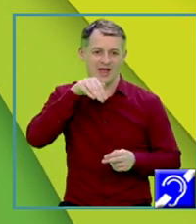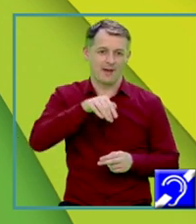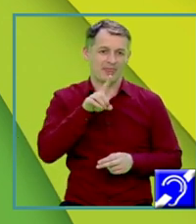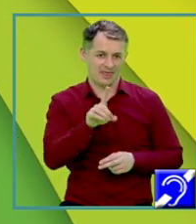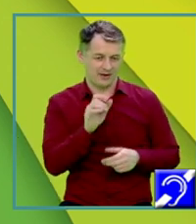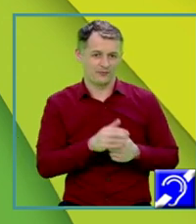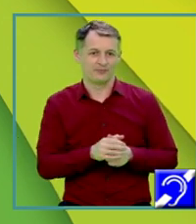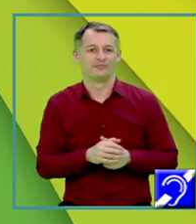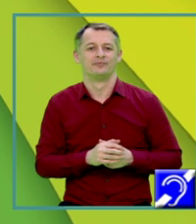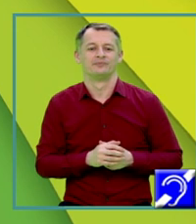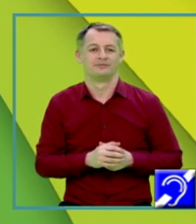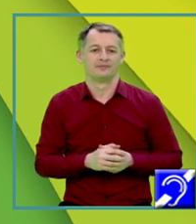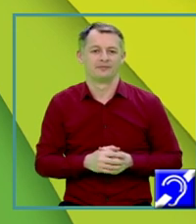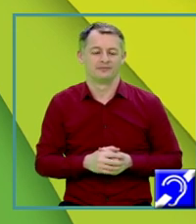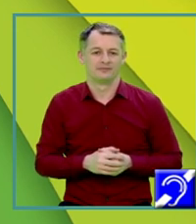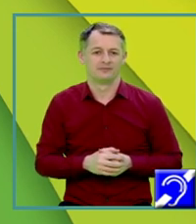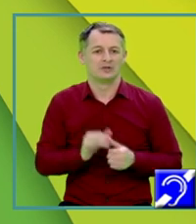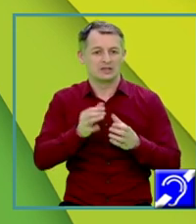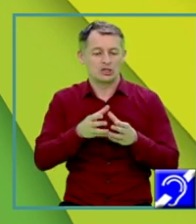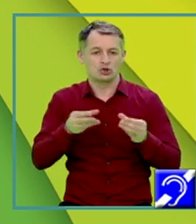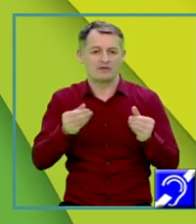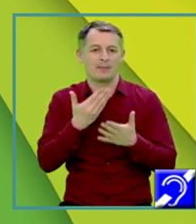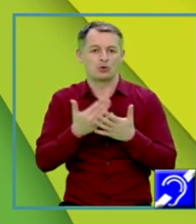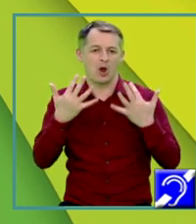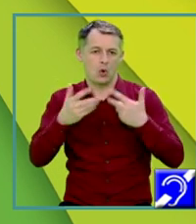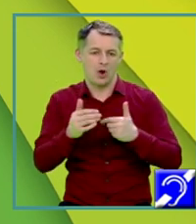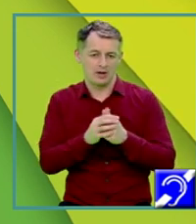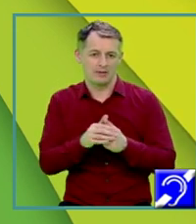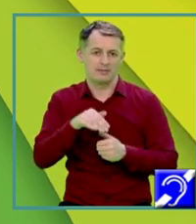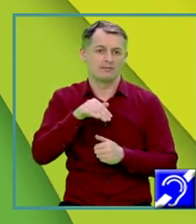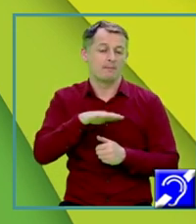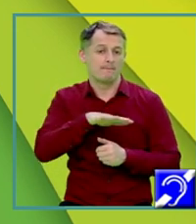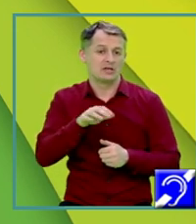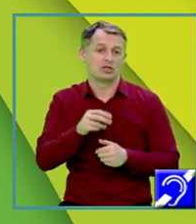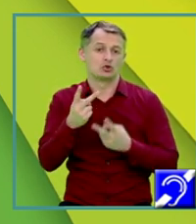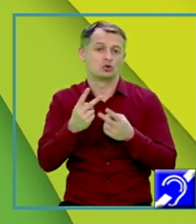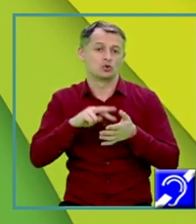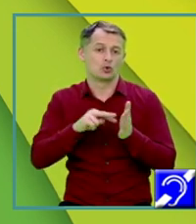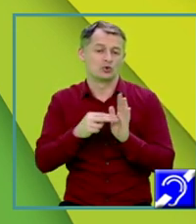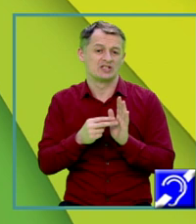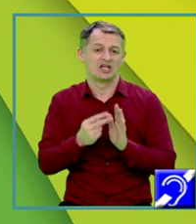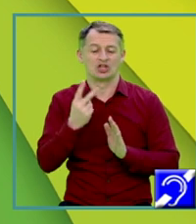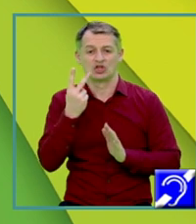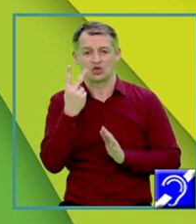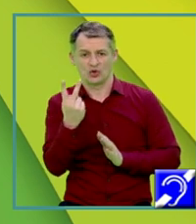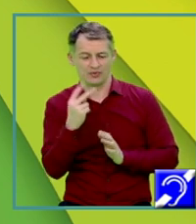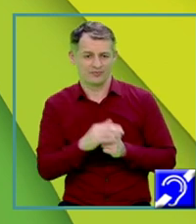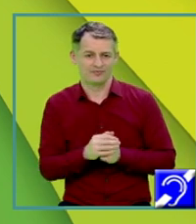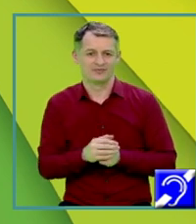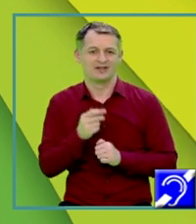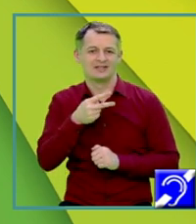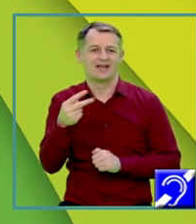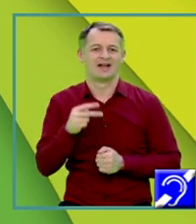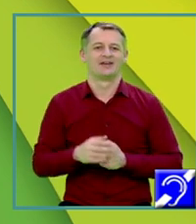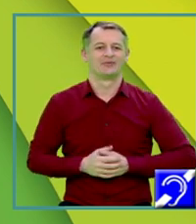MD-ul, adică masa de substanță dizolvată, pentru a calcula masa soluției 2. Masa soluției 2 este